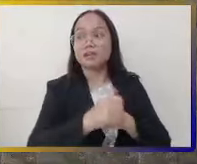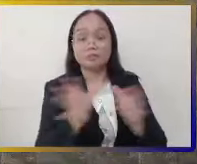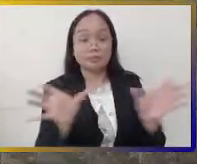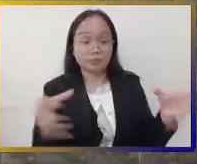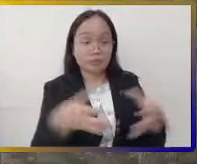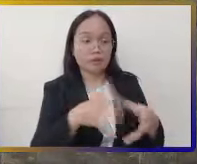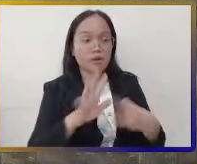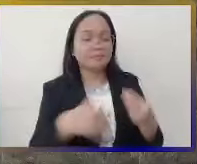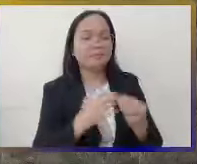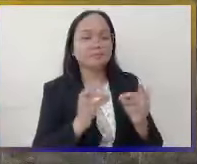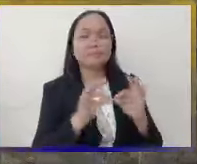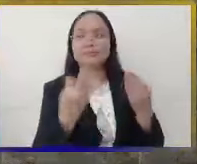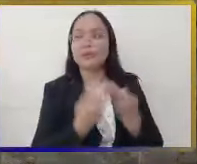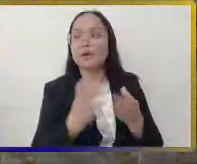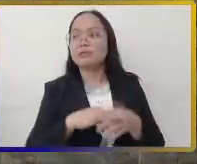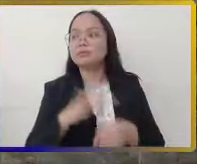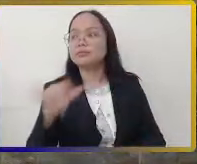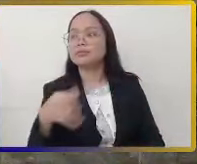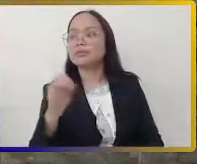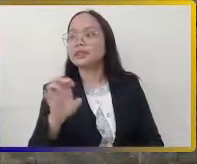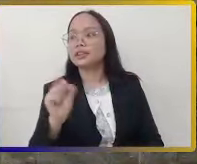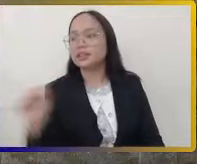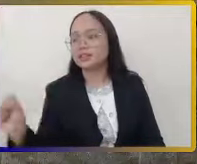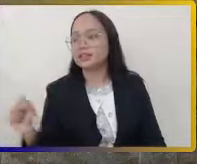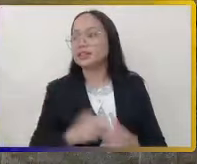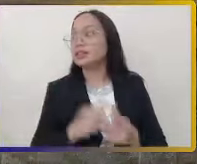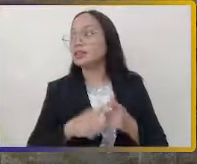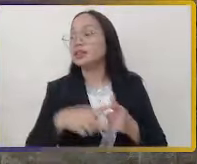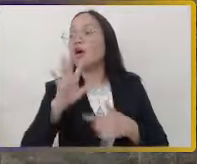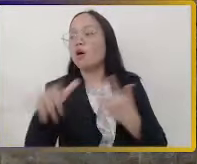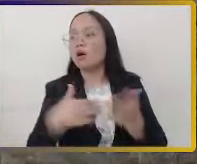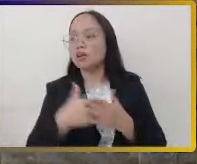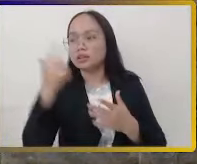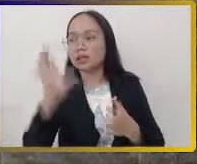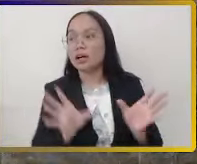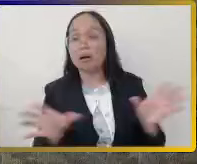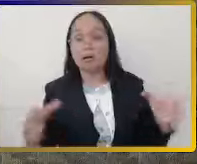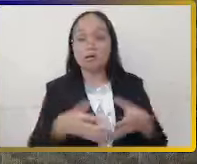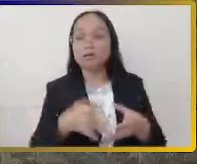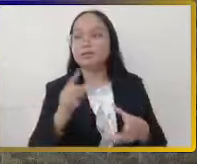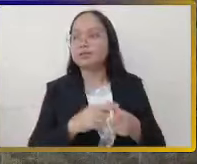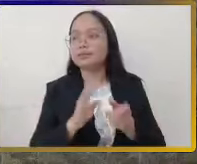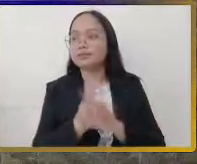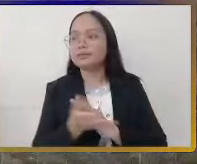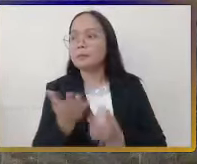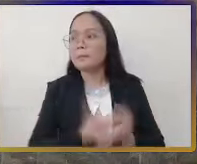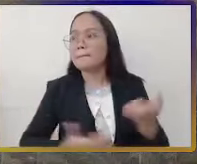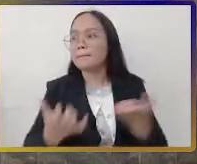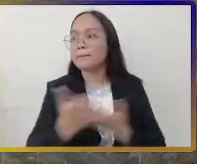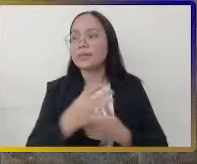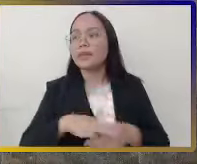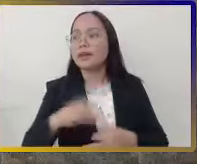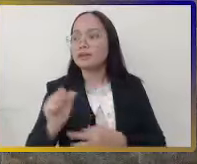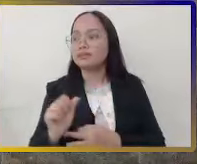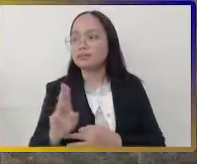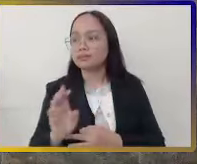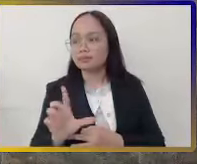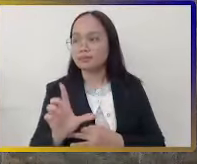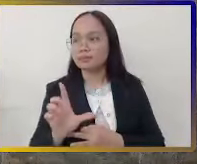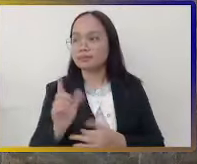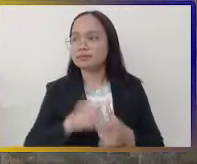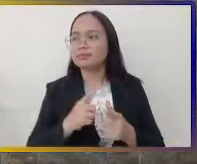Alright? Ang sabi niya, pinapunta ako rito ng Panginoon para piliin ko yung magiging kahalil ni Saul. Alright? And then,